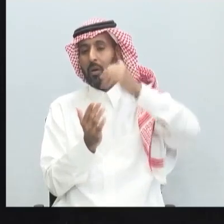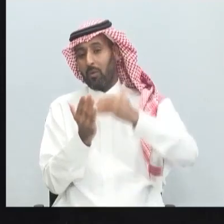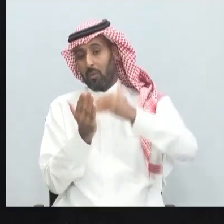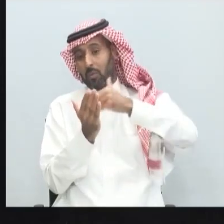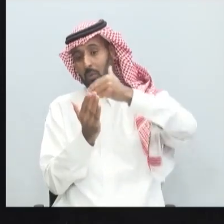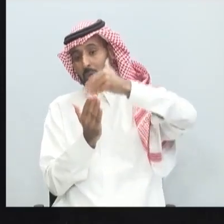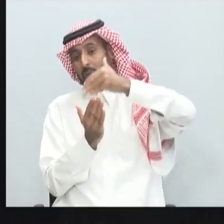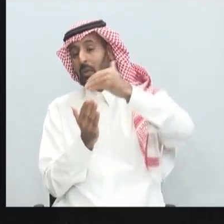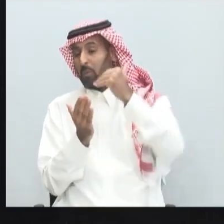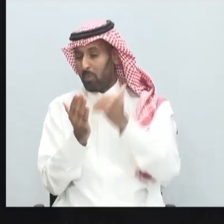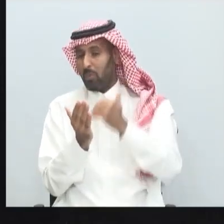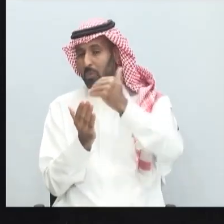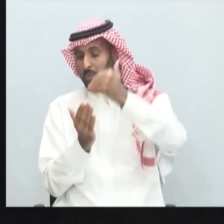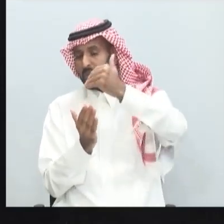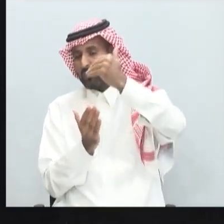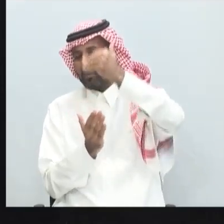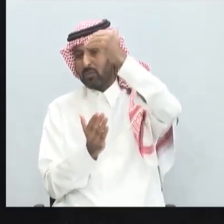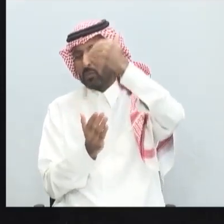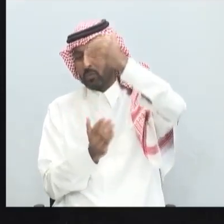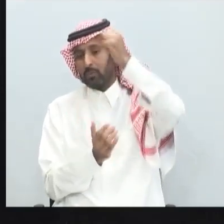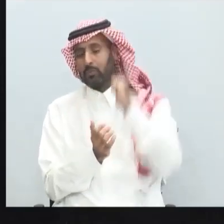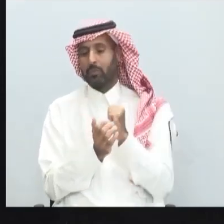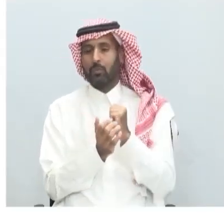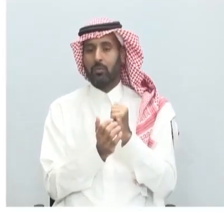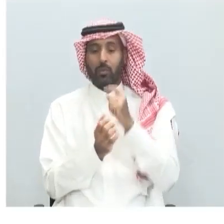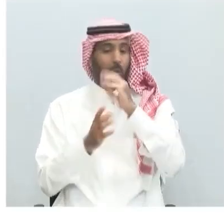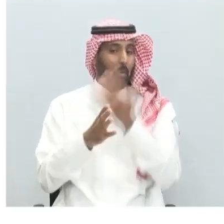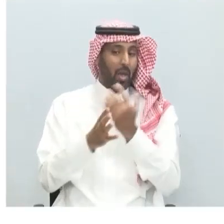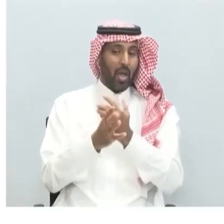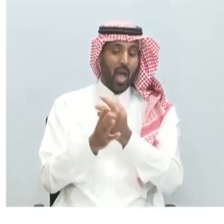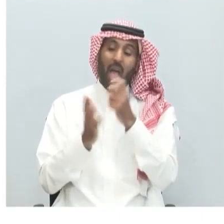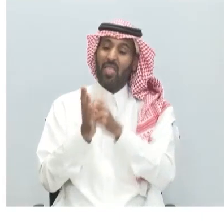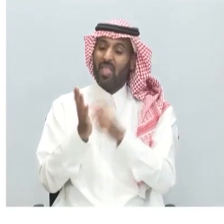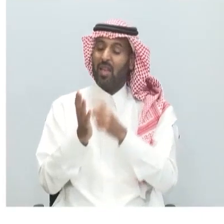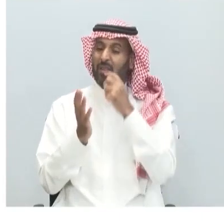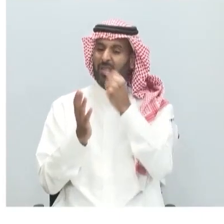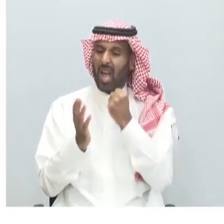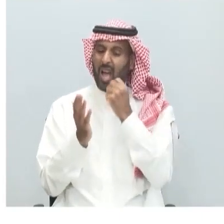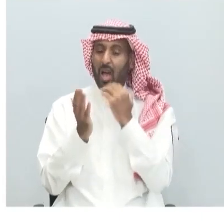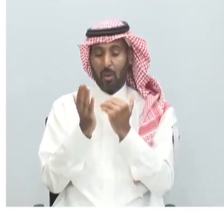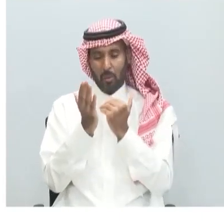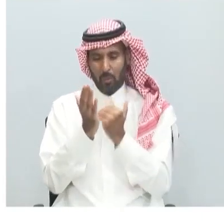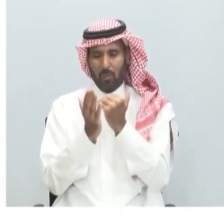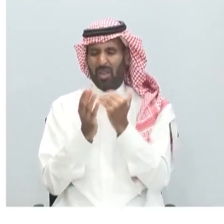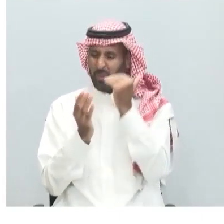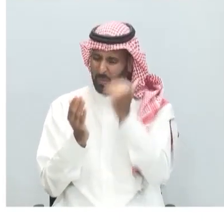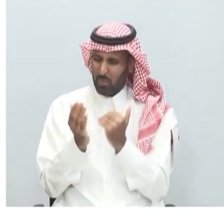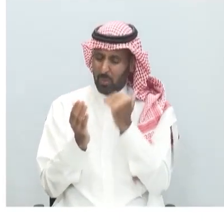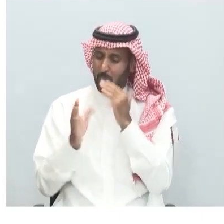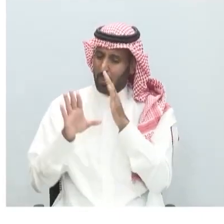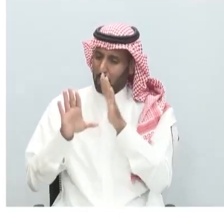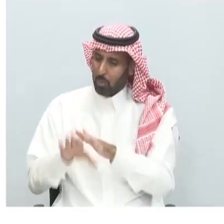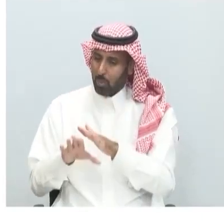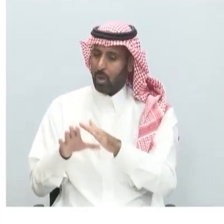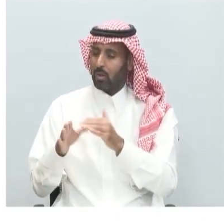من المنخفضه حتى تصعد الى الاعلى لان الانظمه ذات الطاقه المنخفضه اكثر استقرارا